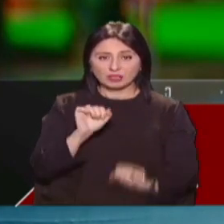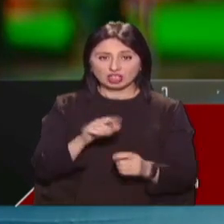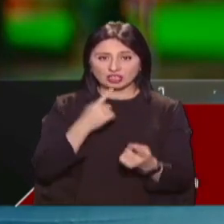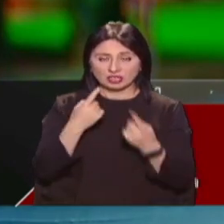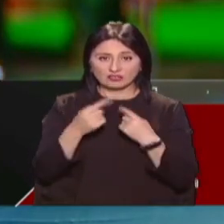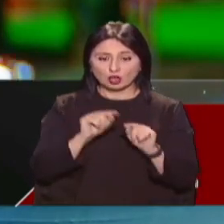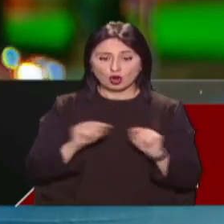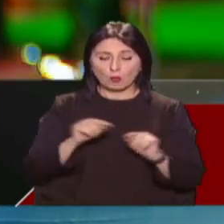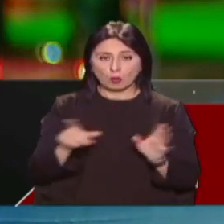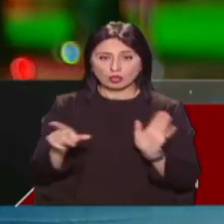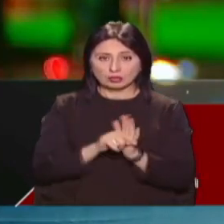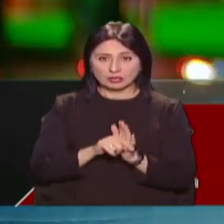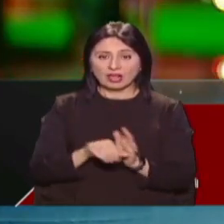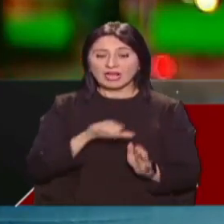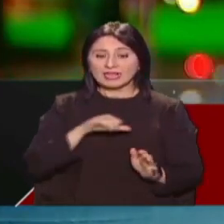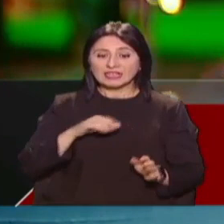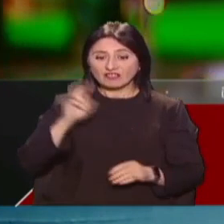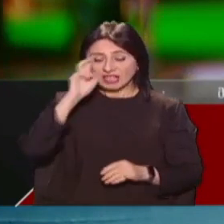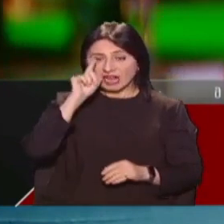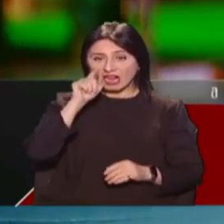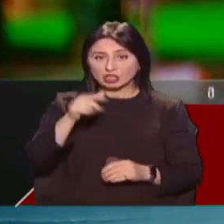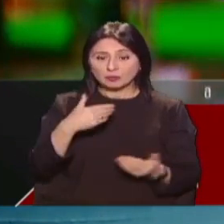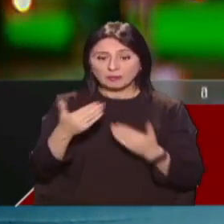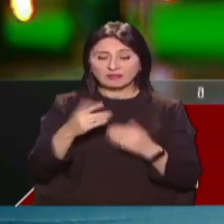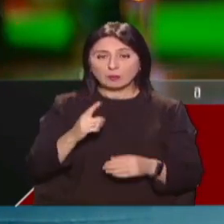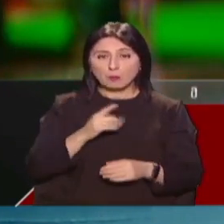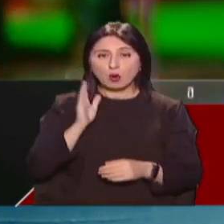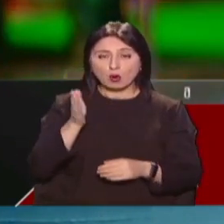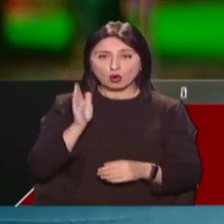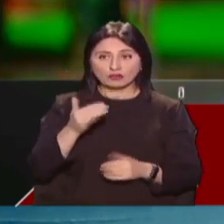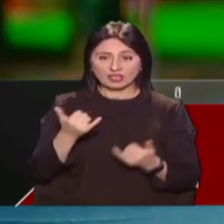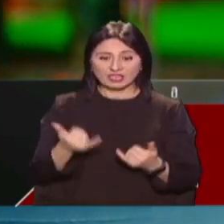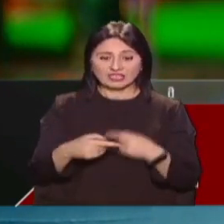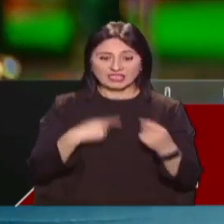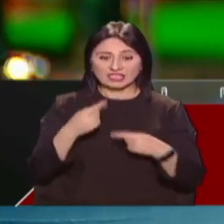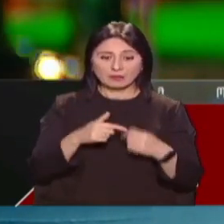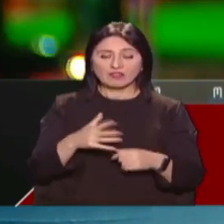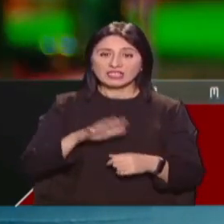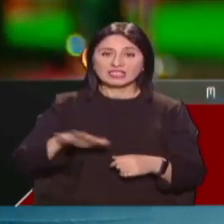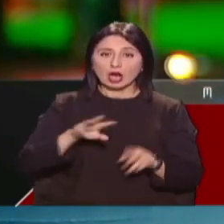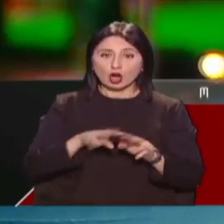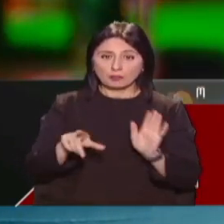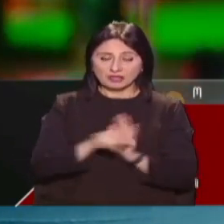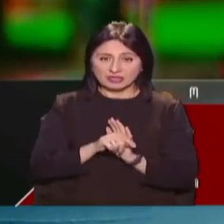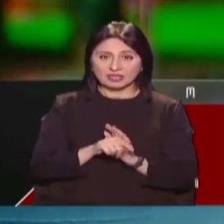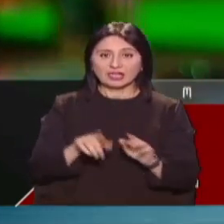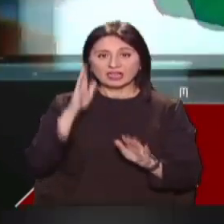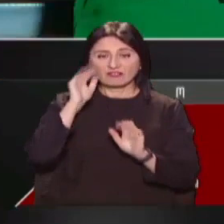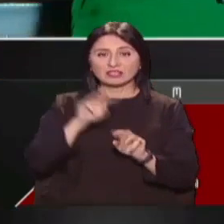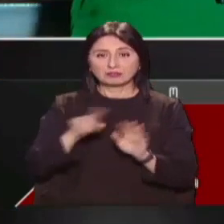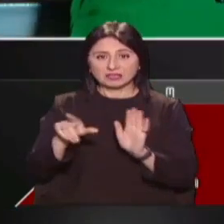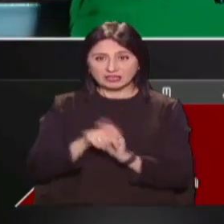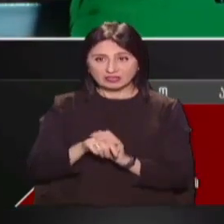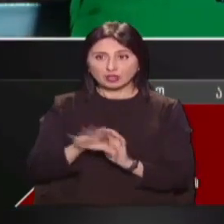შესაძლებლობა ოპოზიციურ სპექტრთან საუბრის. თავად ხელისუფლების მიმართ მოლოდინებზე ის დღეს ესაუბრა როგორც საგარეო საქმეთა მინისტრს, ასევე თავდაცვის